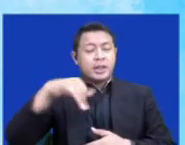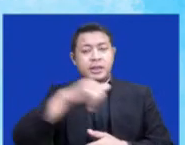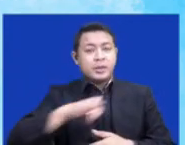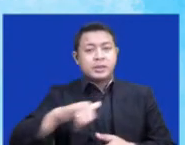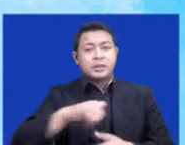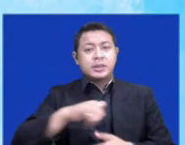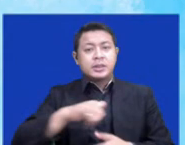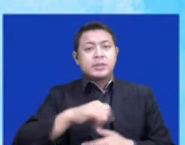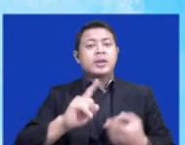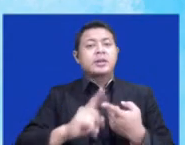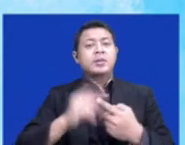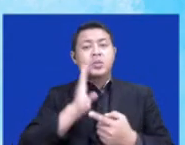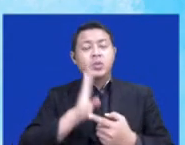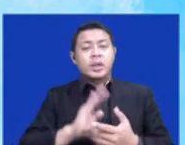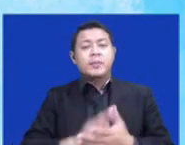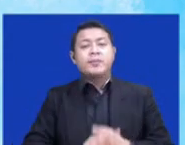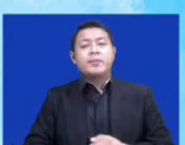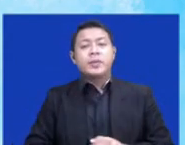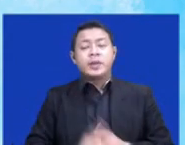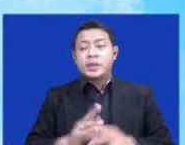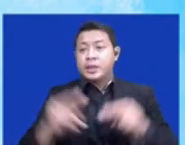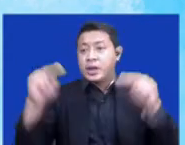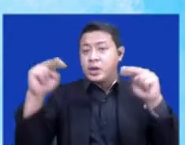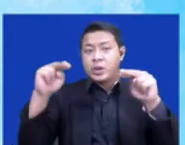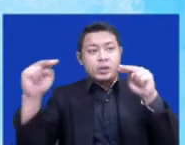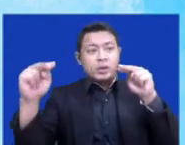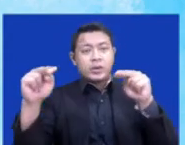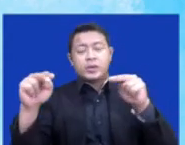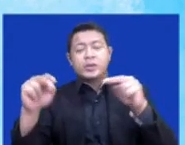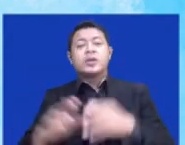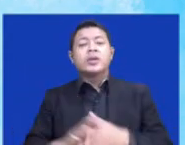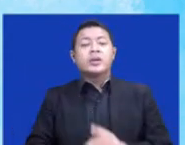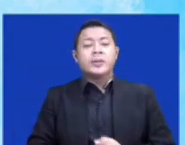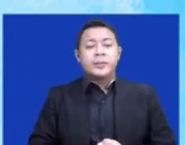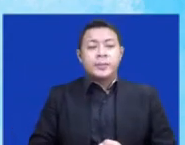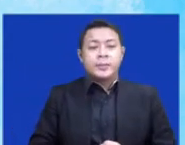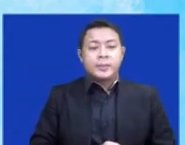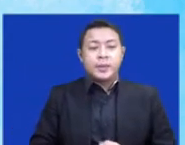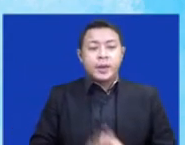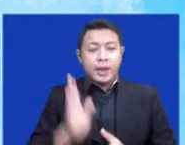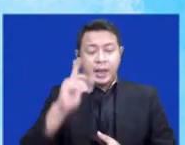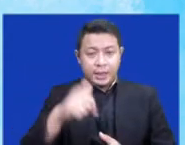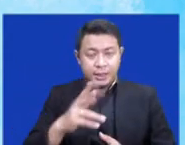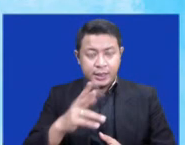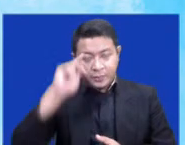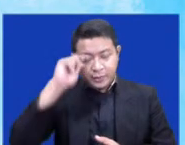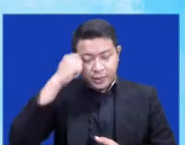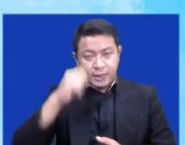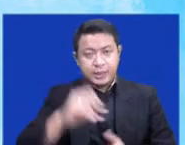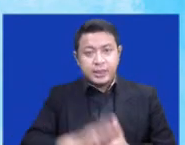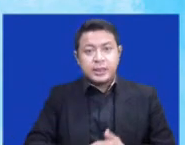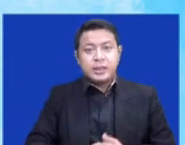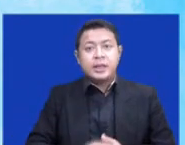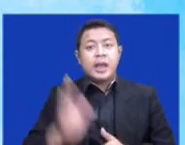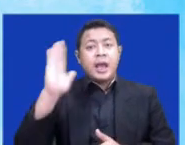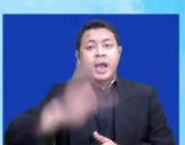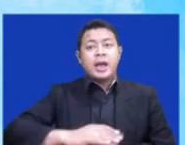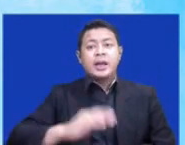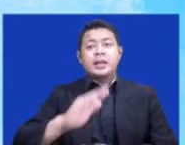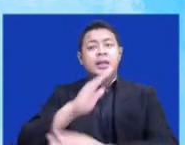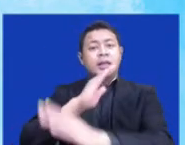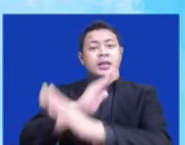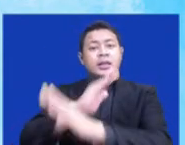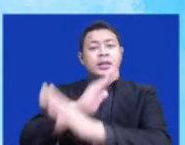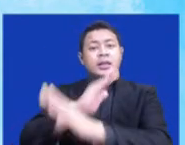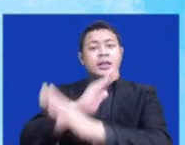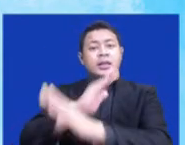sobat-sobat muda nih yang lagi nonton juga, yang lagi nonton live kita, bahwa apalagi hari ini memperingati World No Tobacco Day. Jadi aku sih